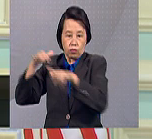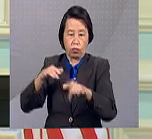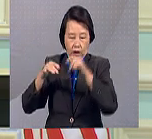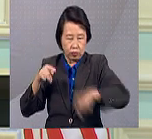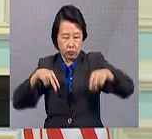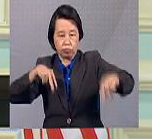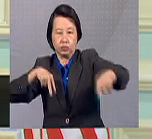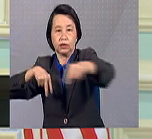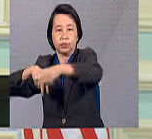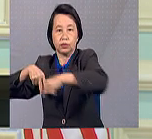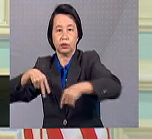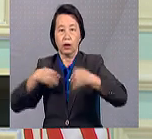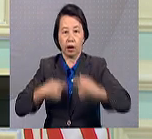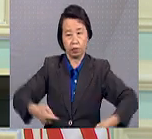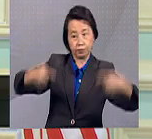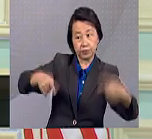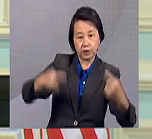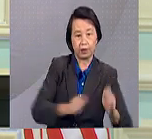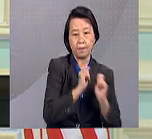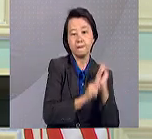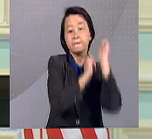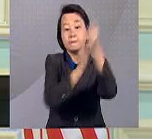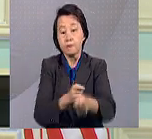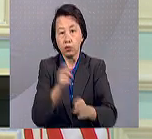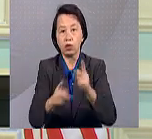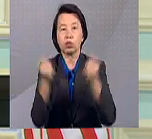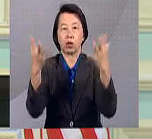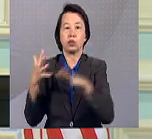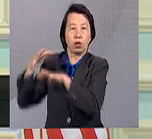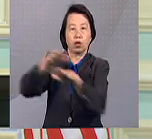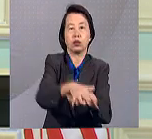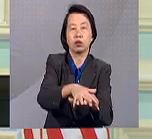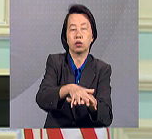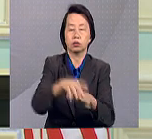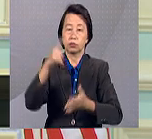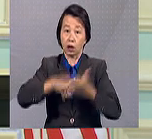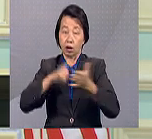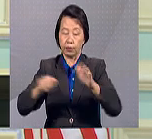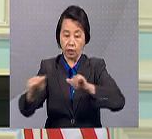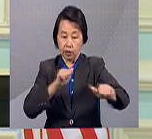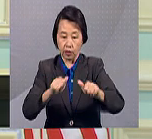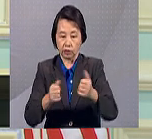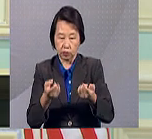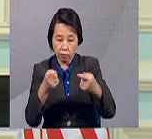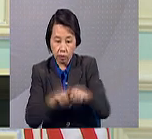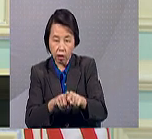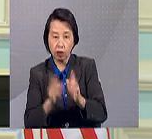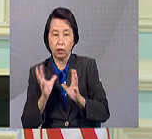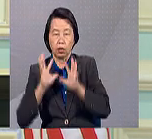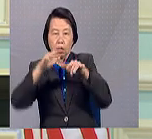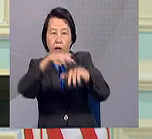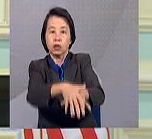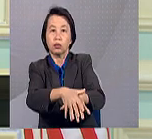sekeliling kolam tersebut. Ada pertandingan memancing, misalnya. Tentulah ramai lah. Jadi apa saja aktiviti yang menyebabkan berlaku